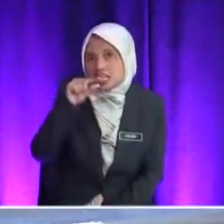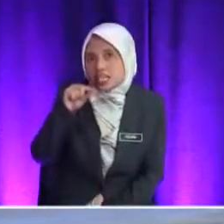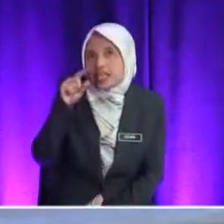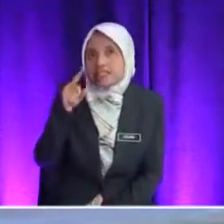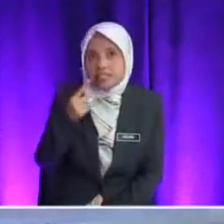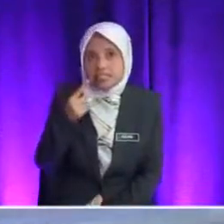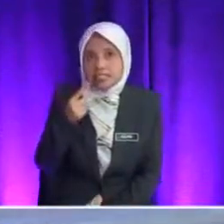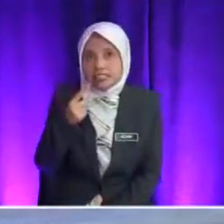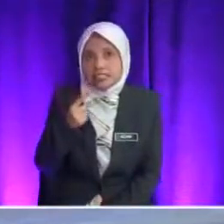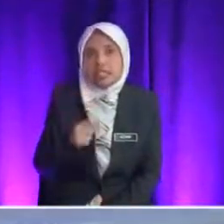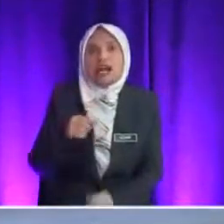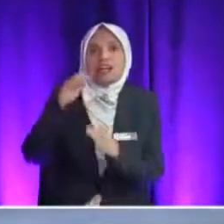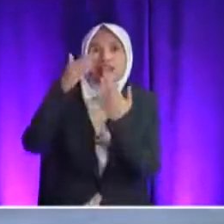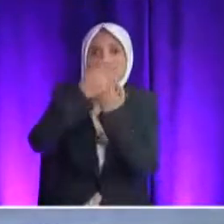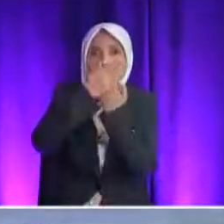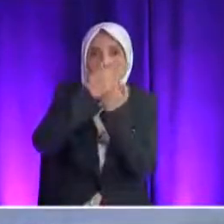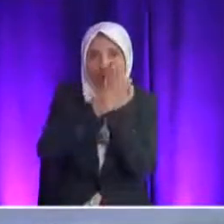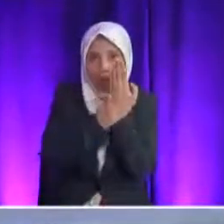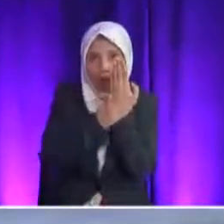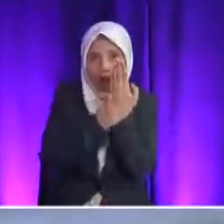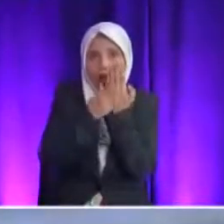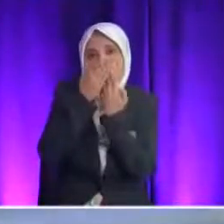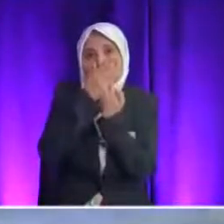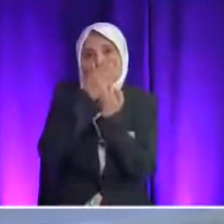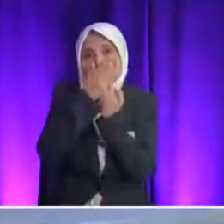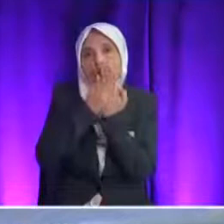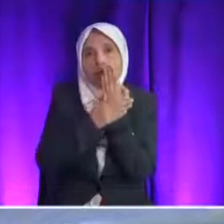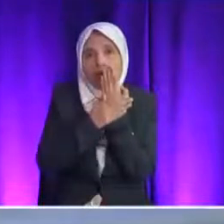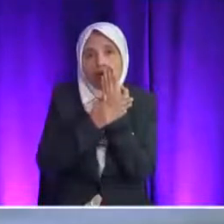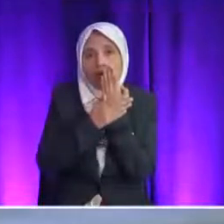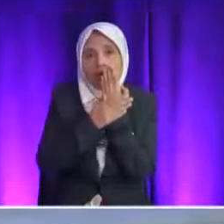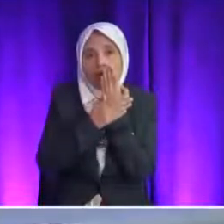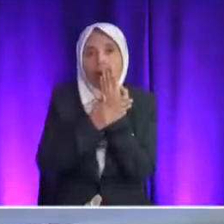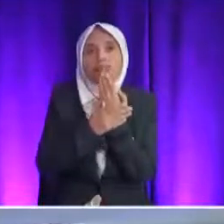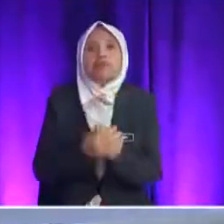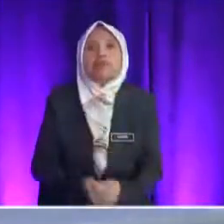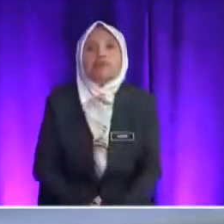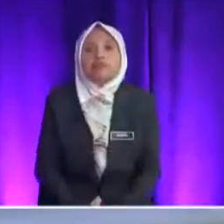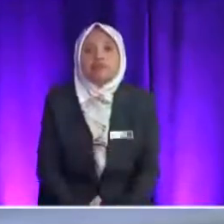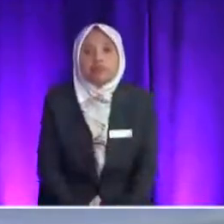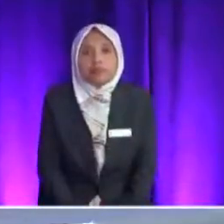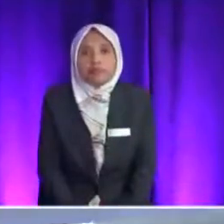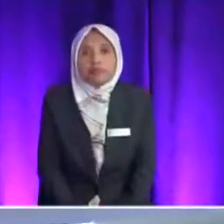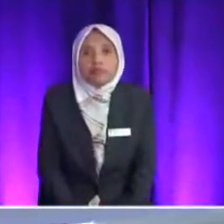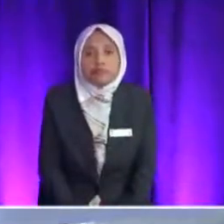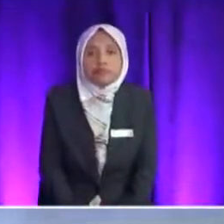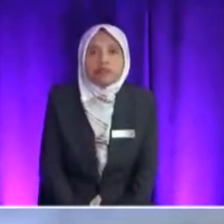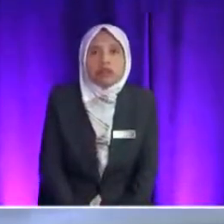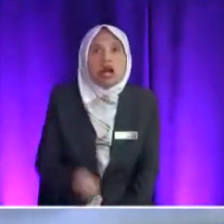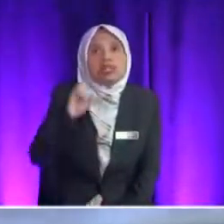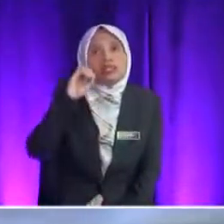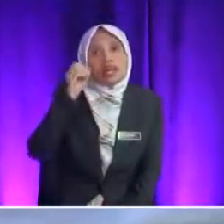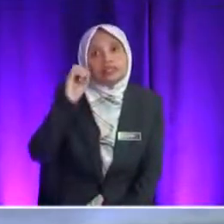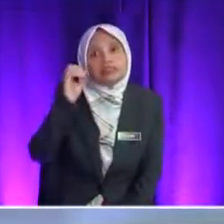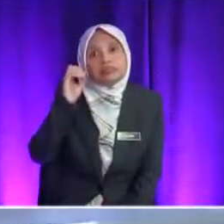Nagita labdata ke bawah lain atas kecewa jadi takde lah